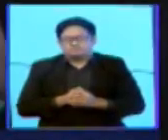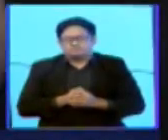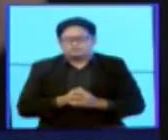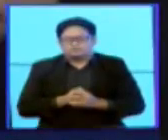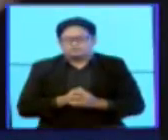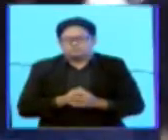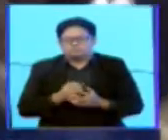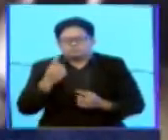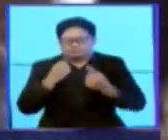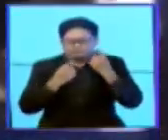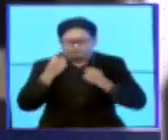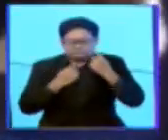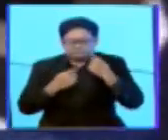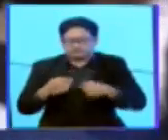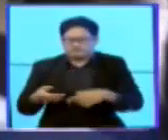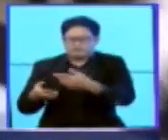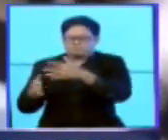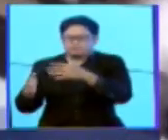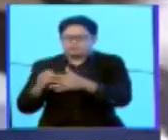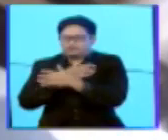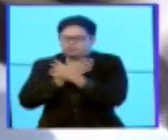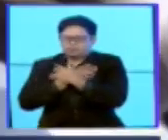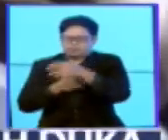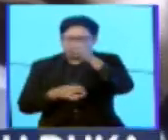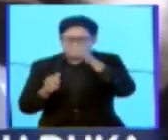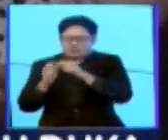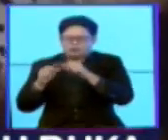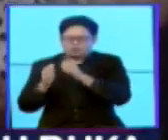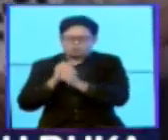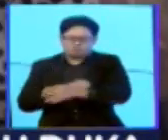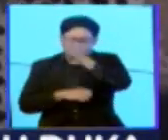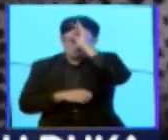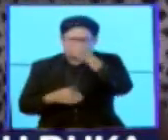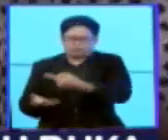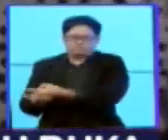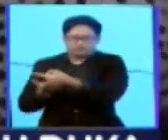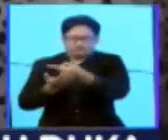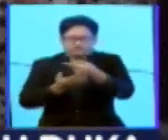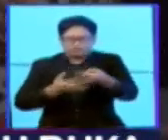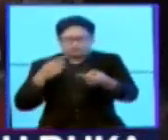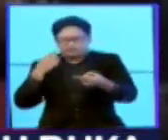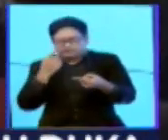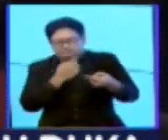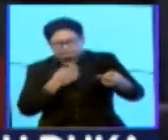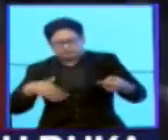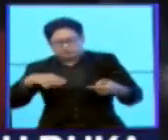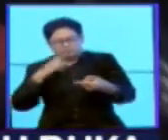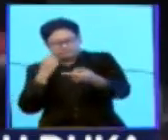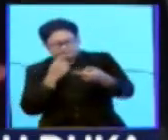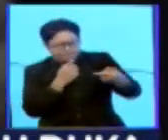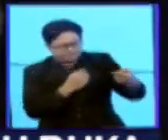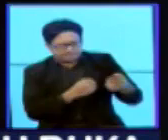Isak tangis mengiringi kedatangan jenazah anggota Polri Bribtu Andri Budi Wibowo di rumah duka di Pondok Ranggon, Jakarta Timur, Kamis kemarin.